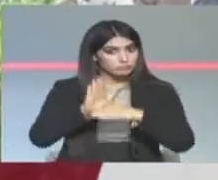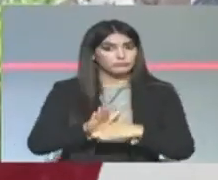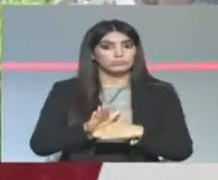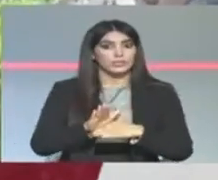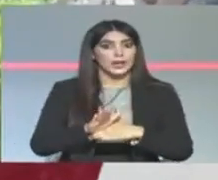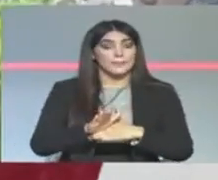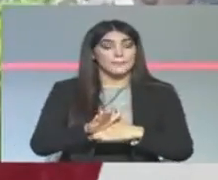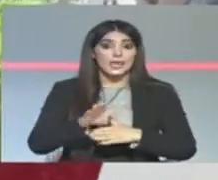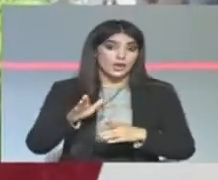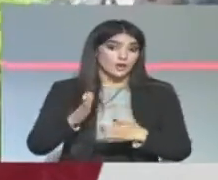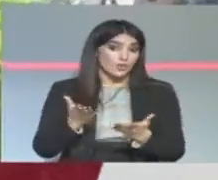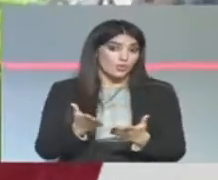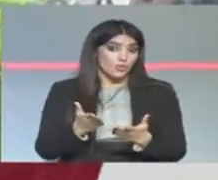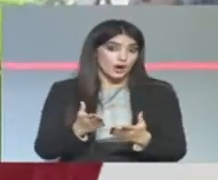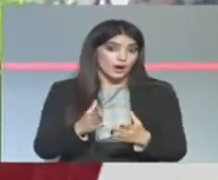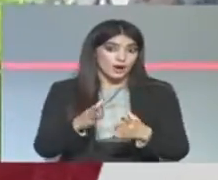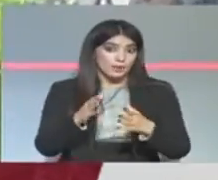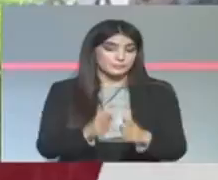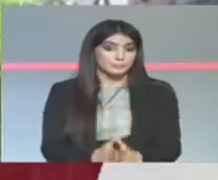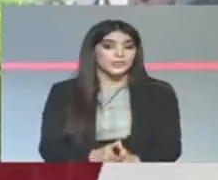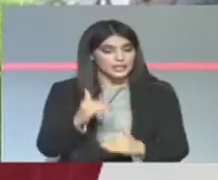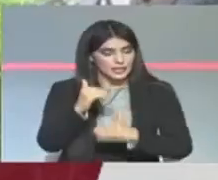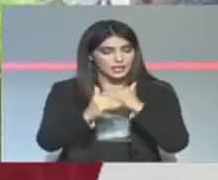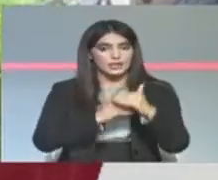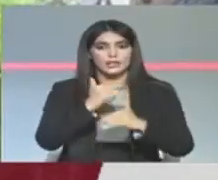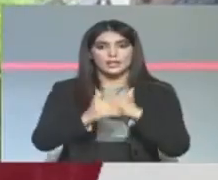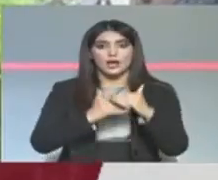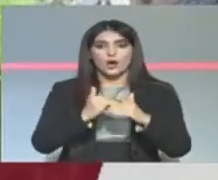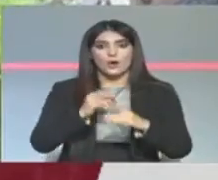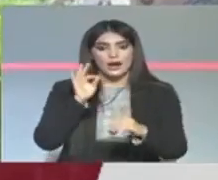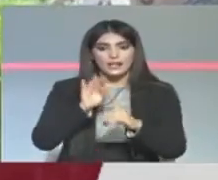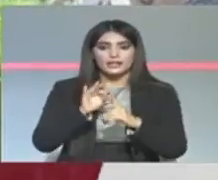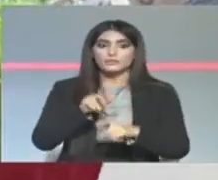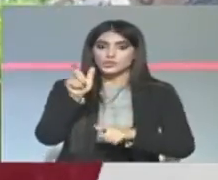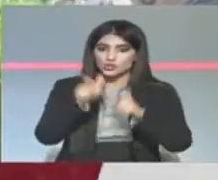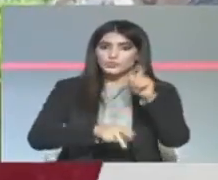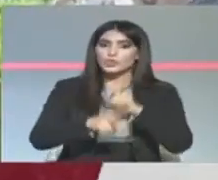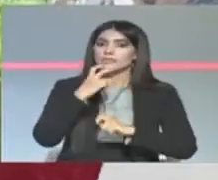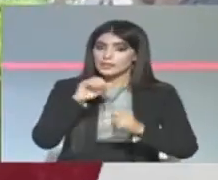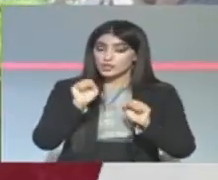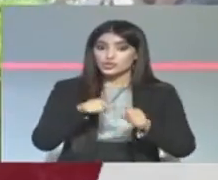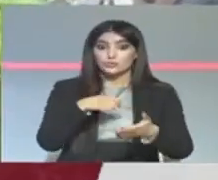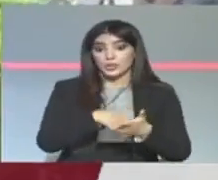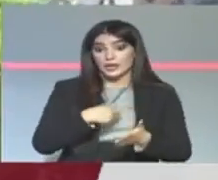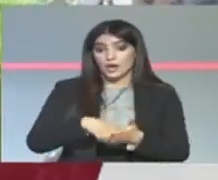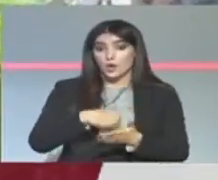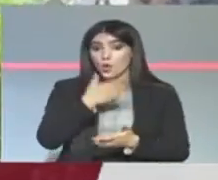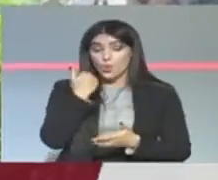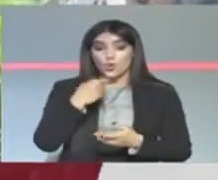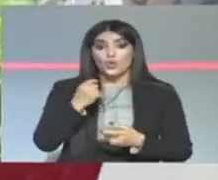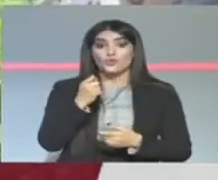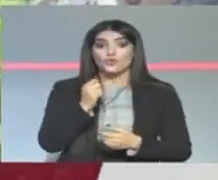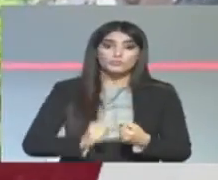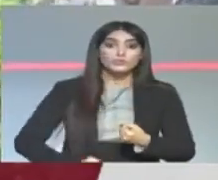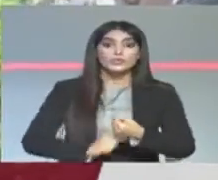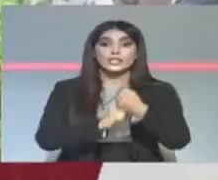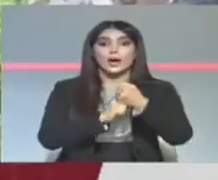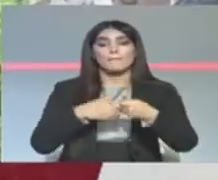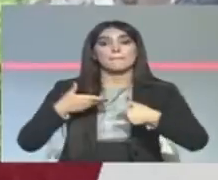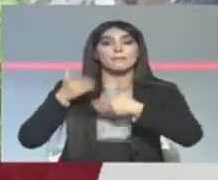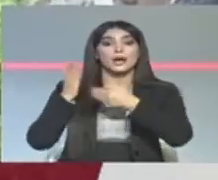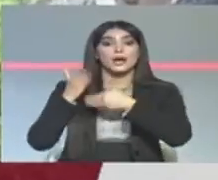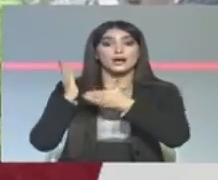معناها تطور حتى يغطي السوق والفلوس اللي مش تمشي دعم ل ل ل